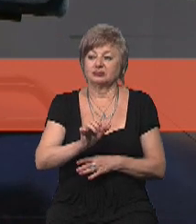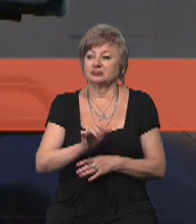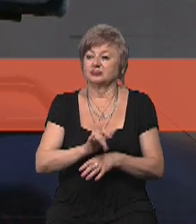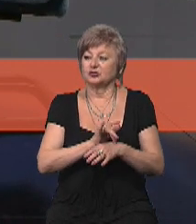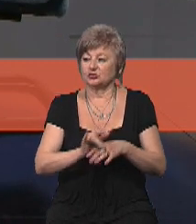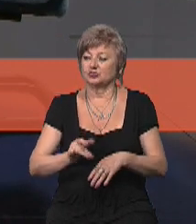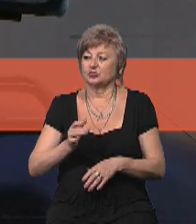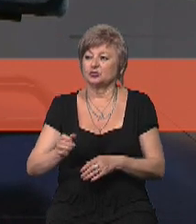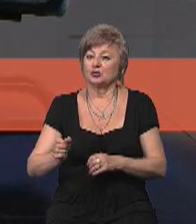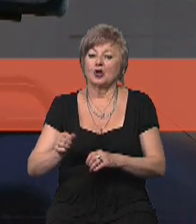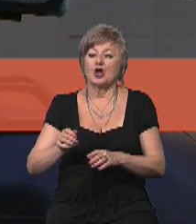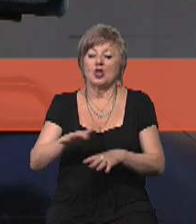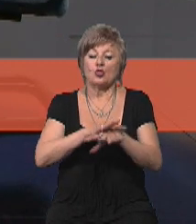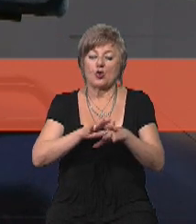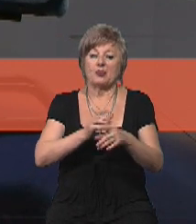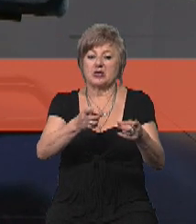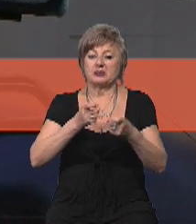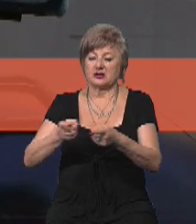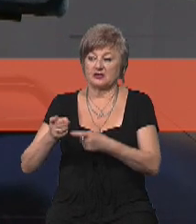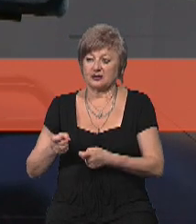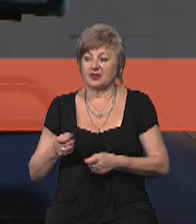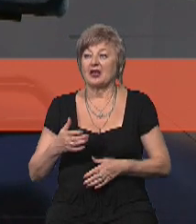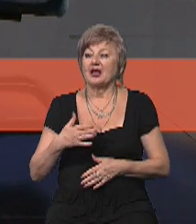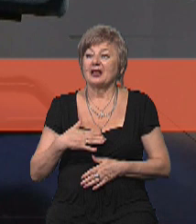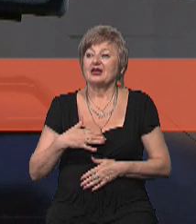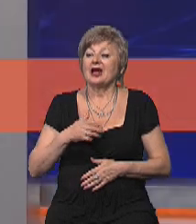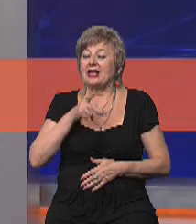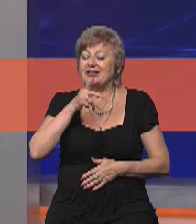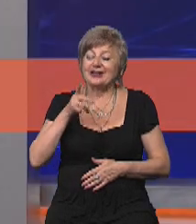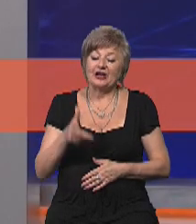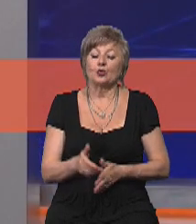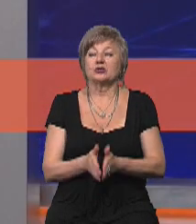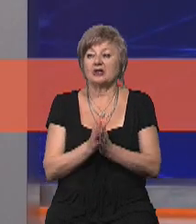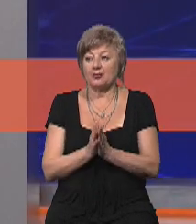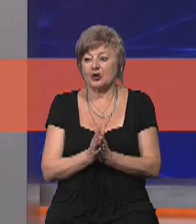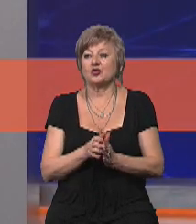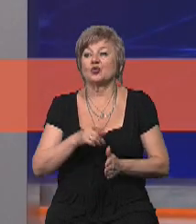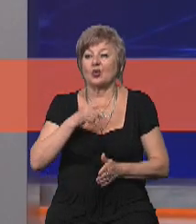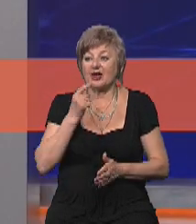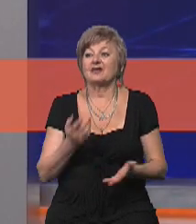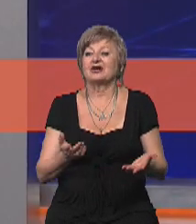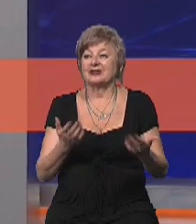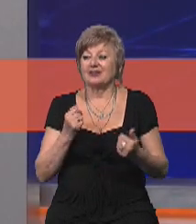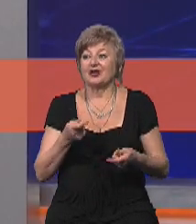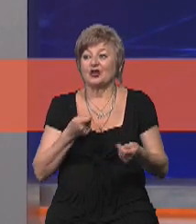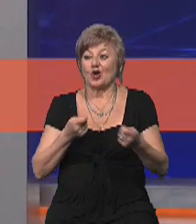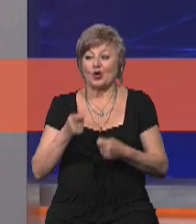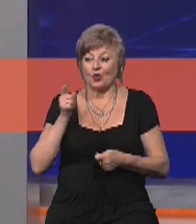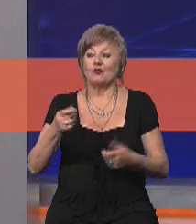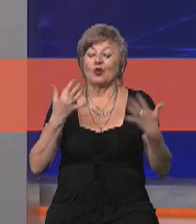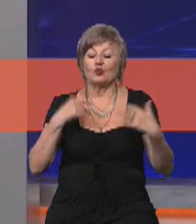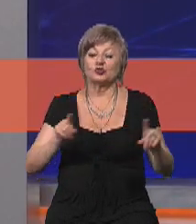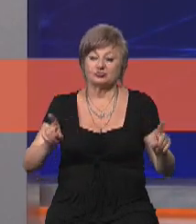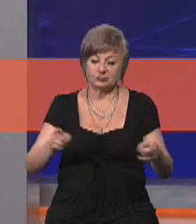Можливо, потрібно залучати громадськість? Я господину Ралику прошу вже 3-й рік. Йому говорю, давайте так, чиновників я вже